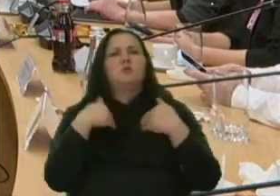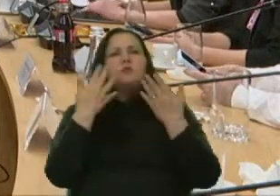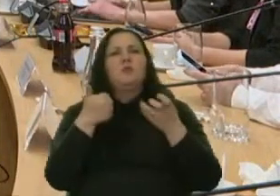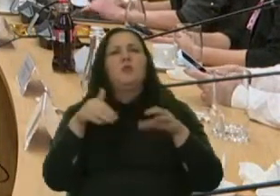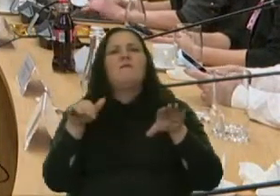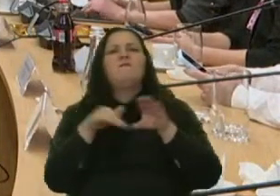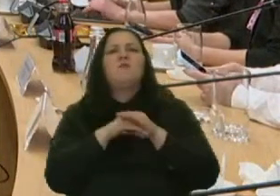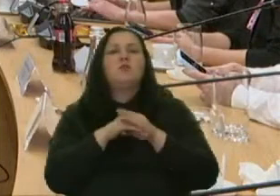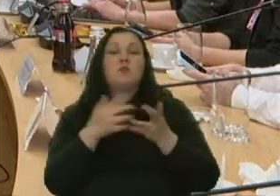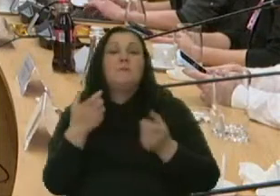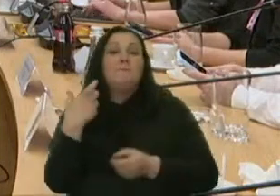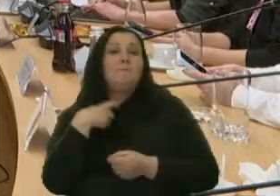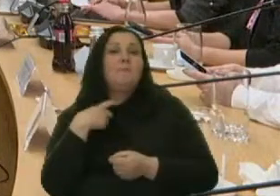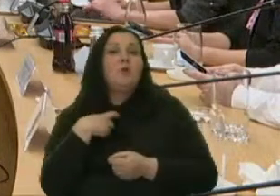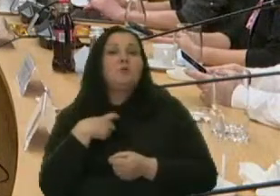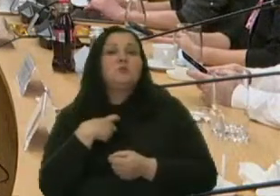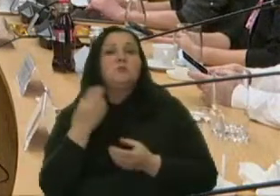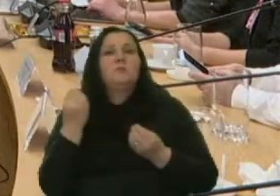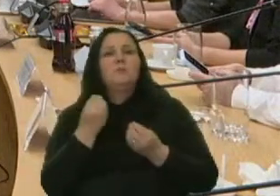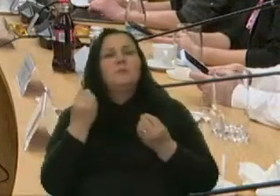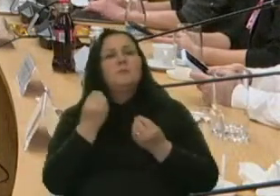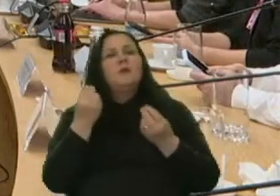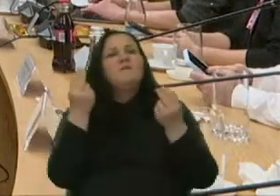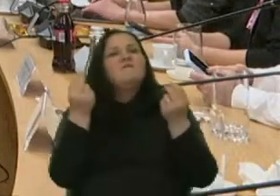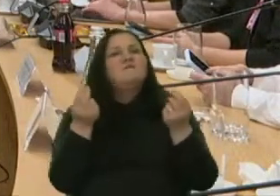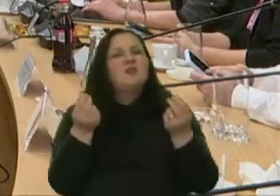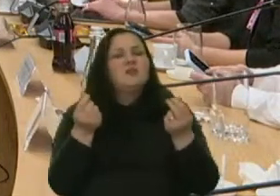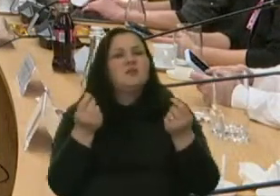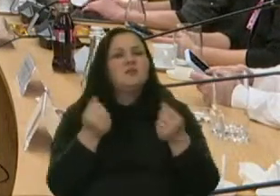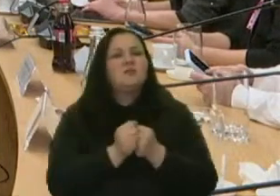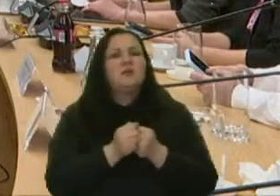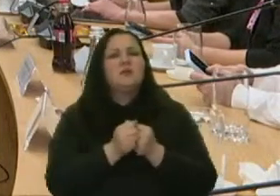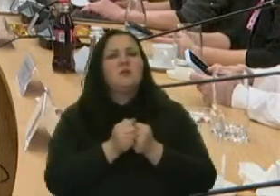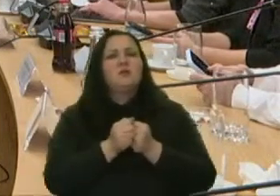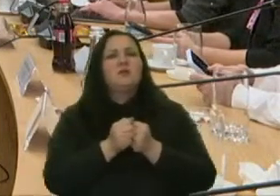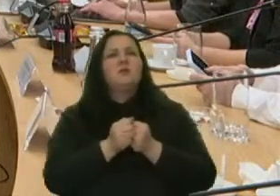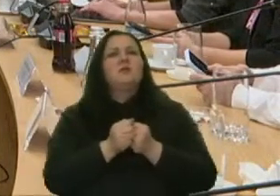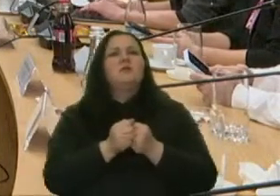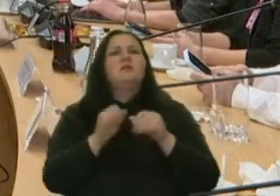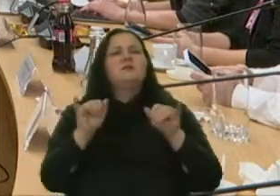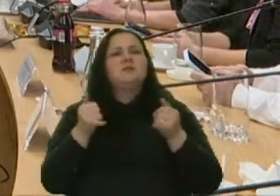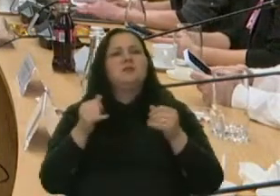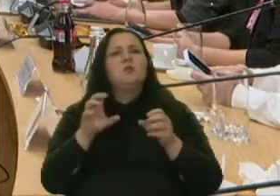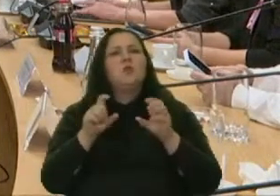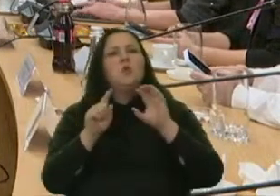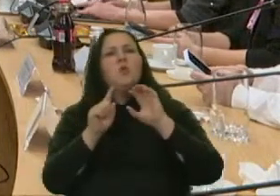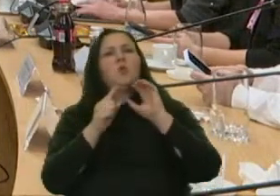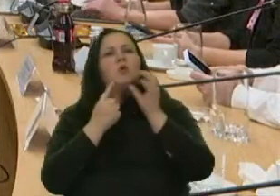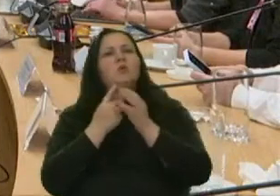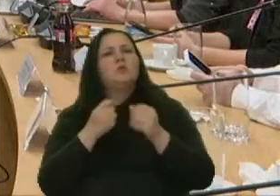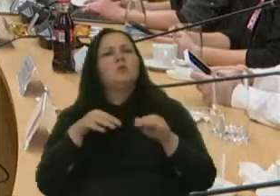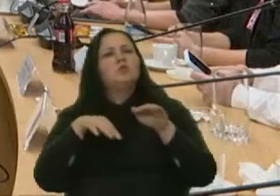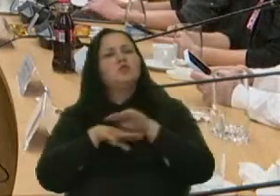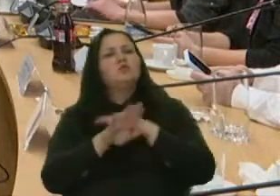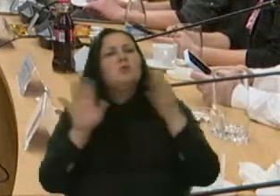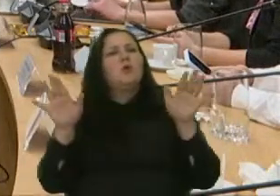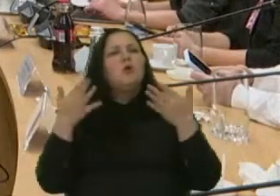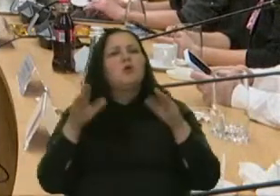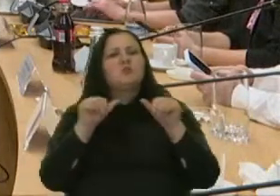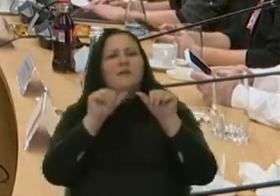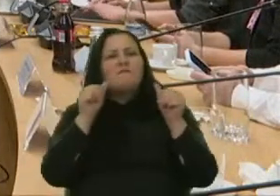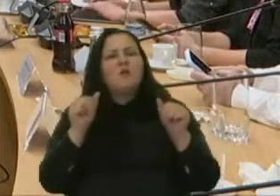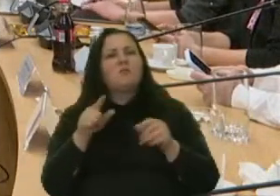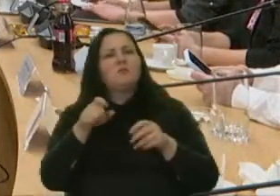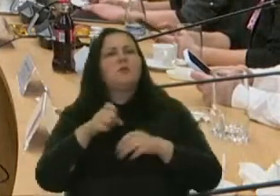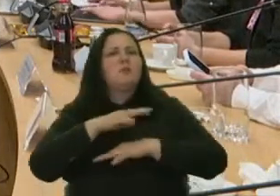vot de oportunitate pentru Finanțarea fenomenului cultural efervescenței culturale în Cluj sub orice formă s